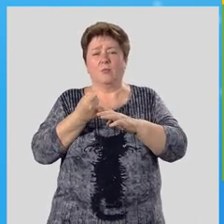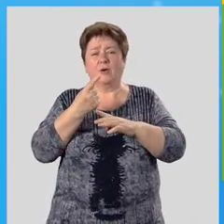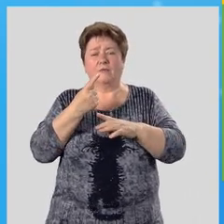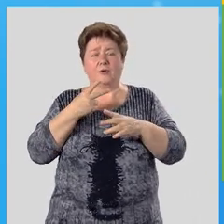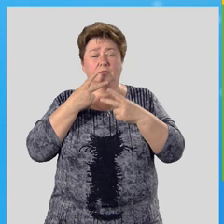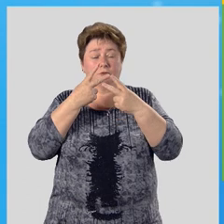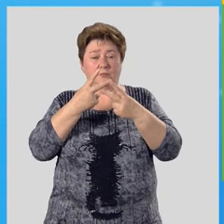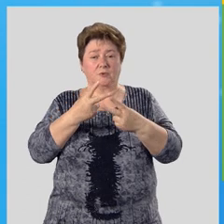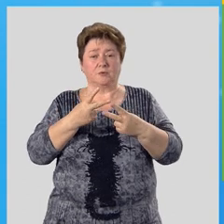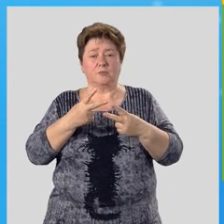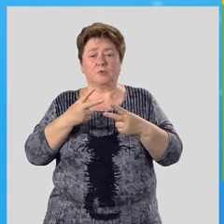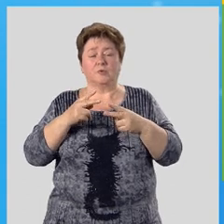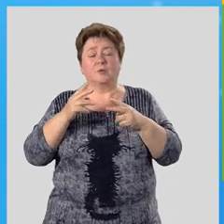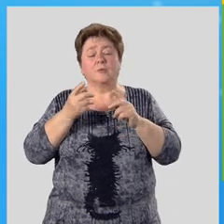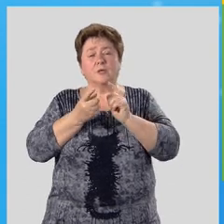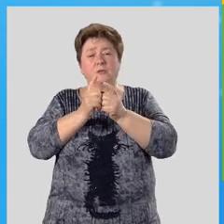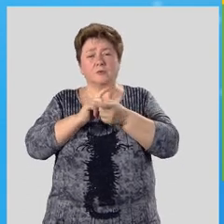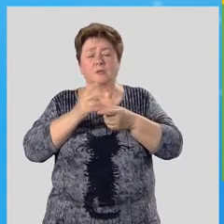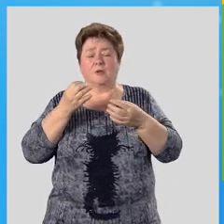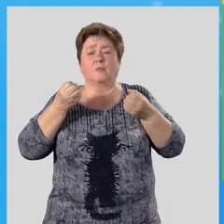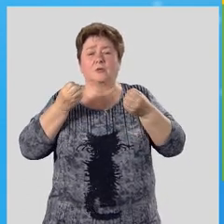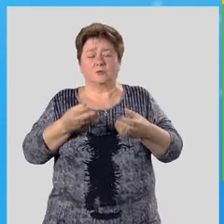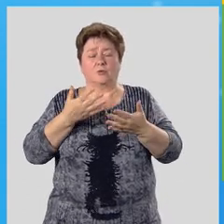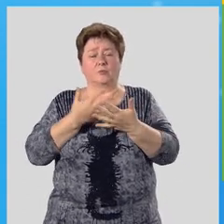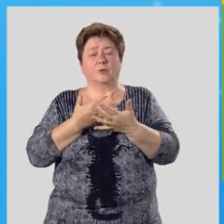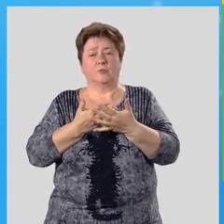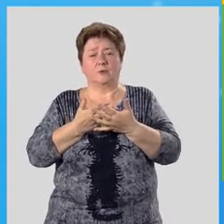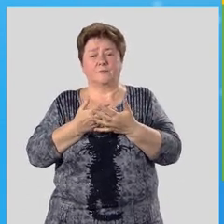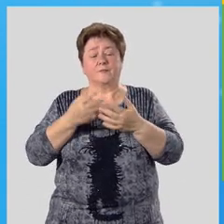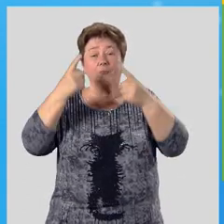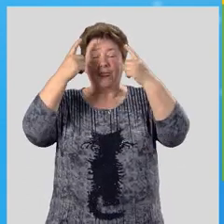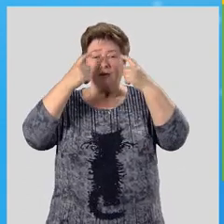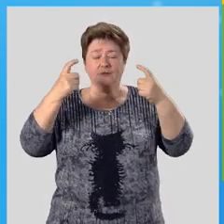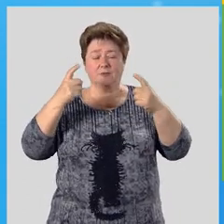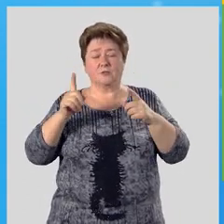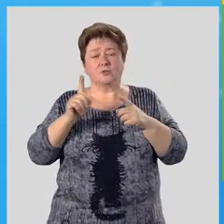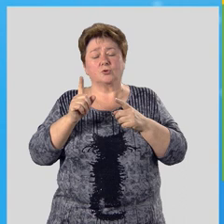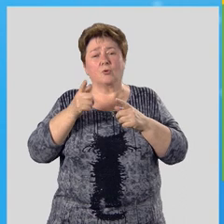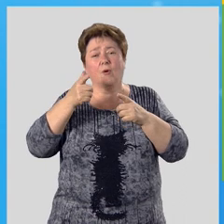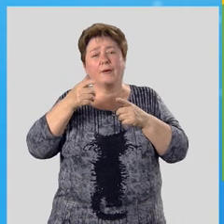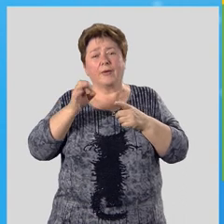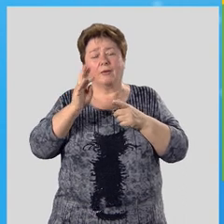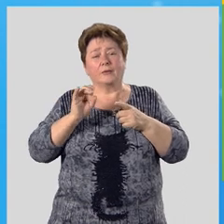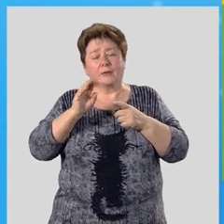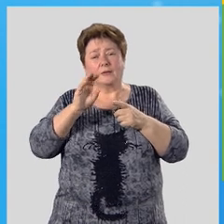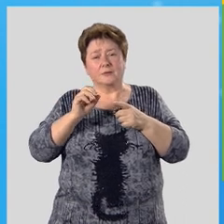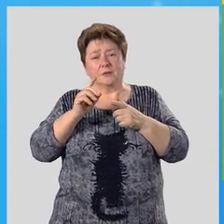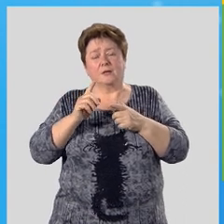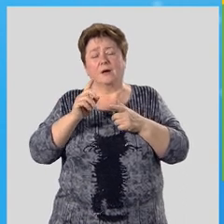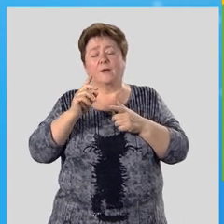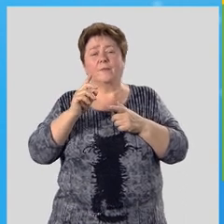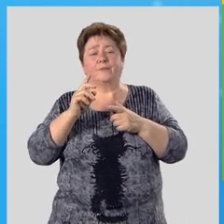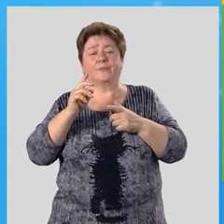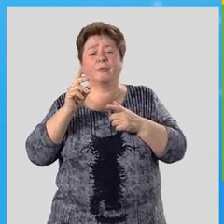появление изменчивости на очень простом примере. Известно, что генетический код